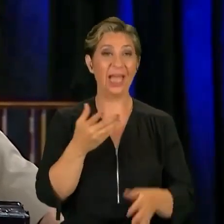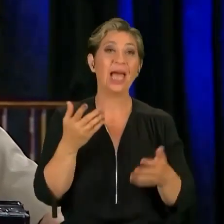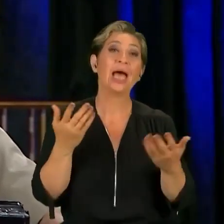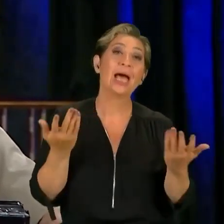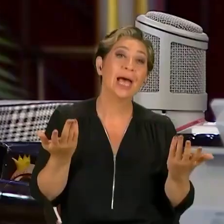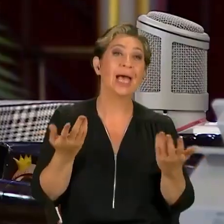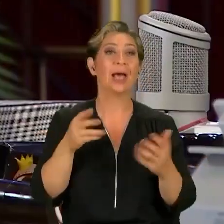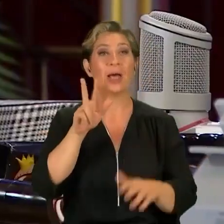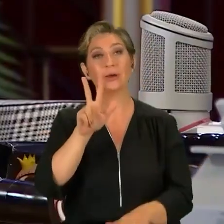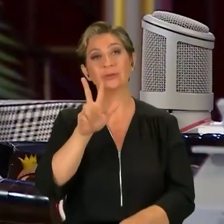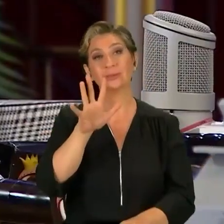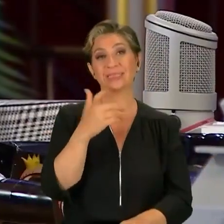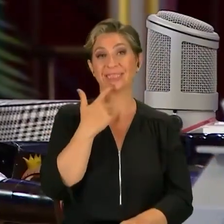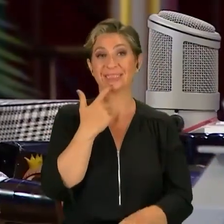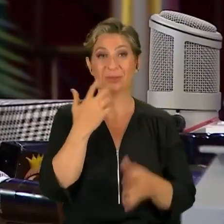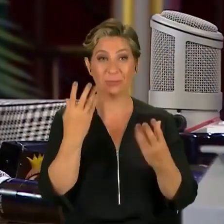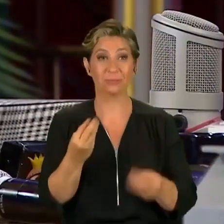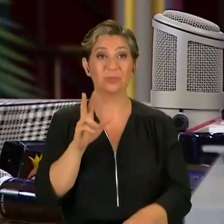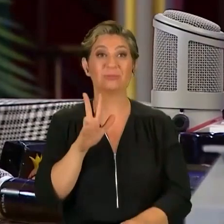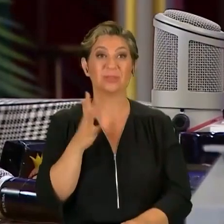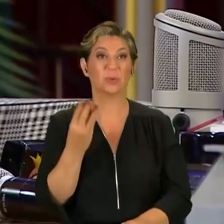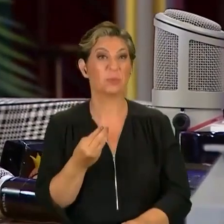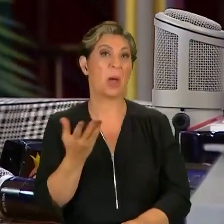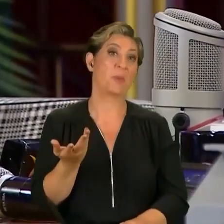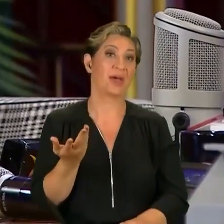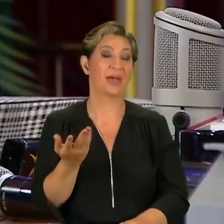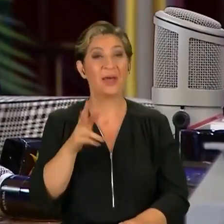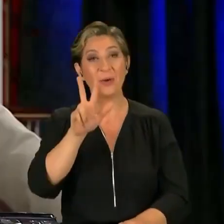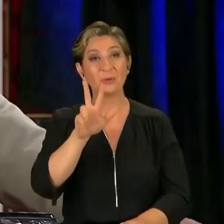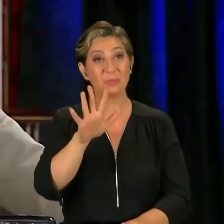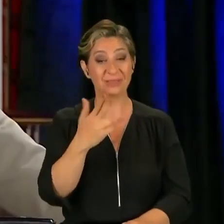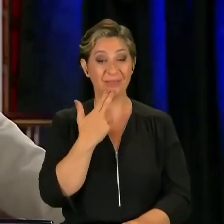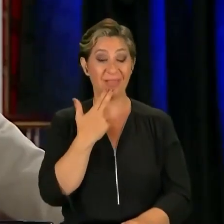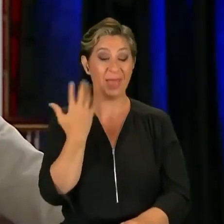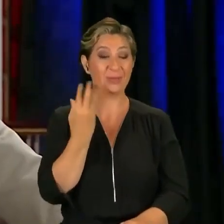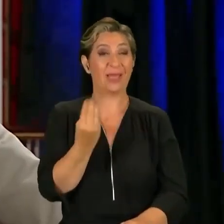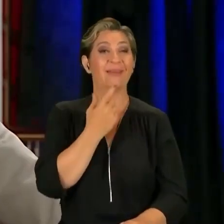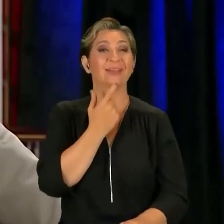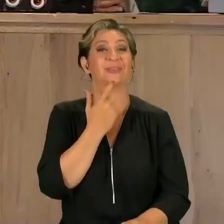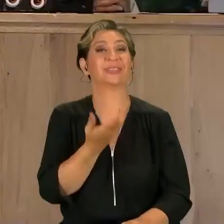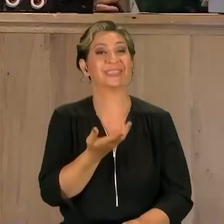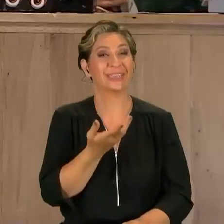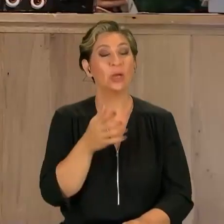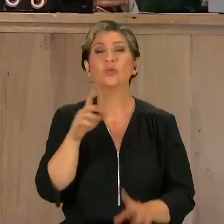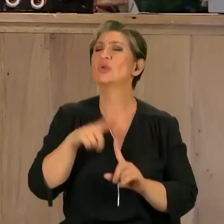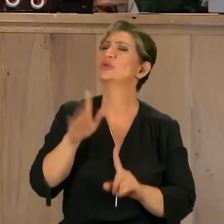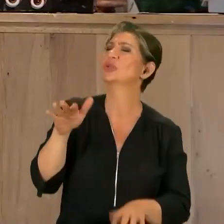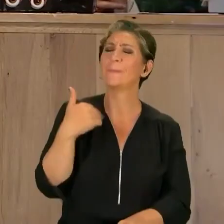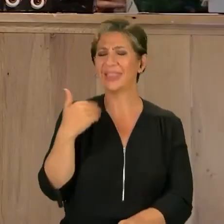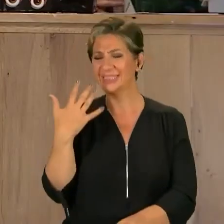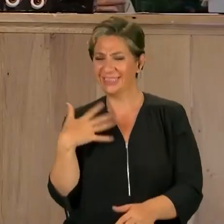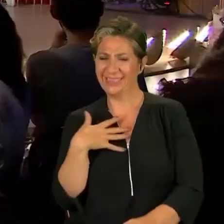Yani 35 yaşına girdim. 35 oldun mu? Aman canım ama 35 kadının en güzel yaşı. Galiba. Tuncer ben